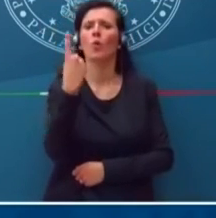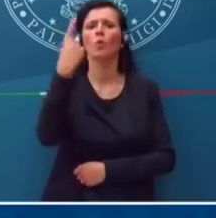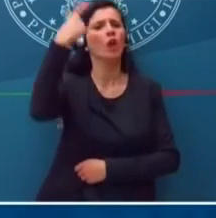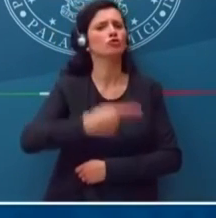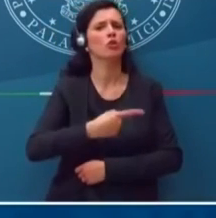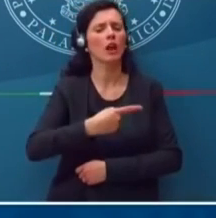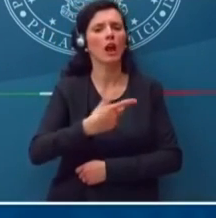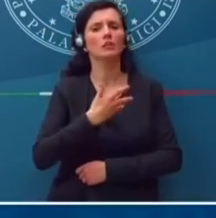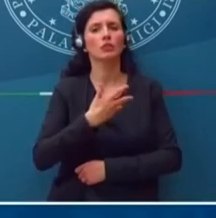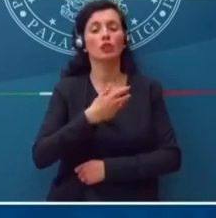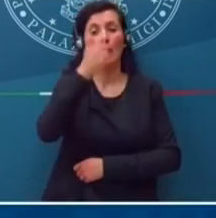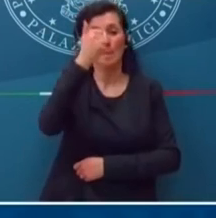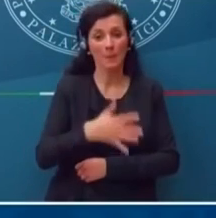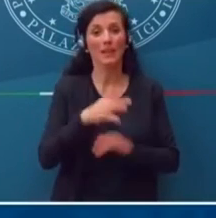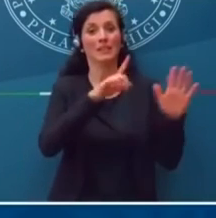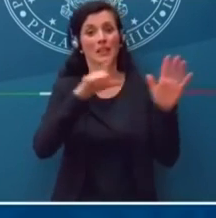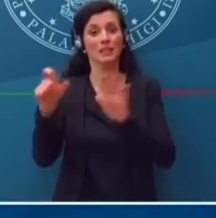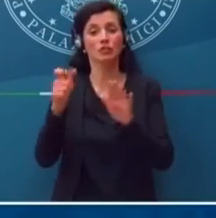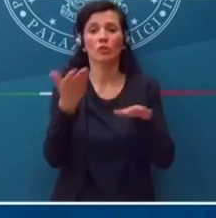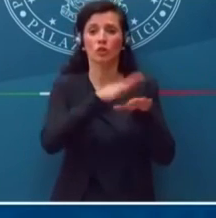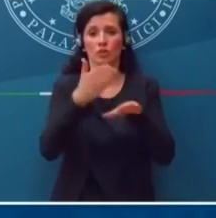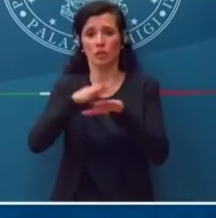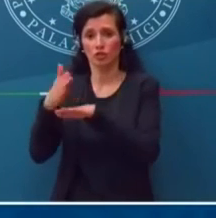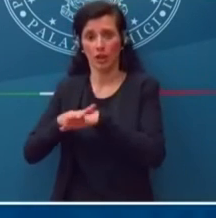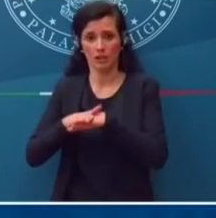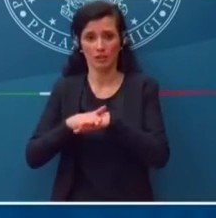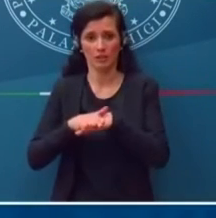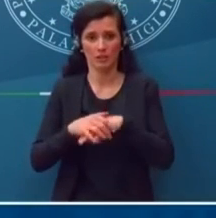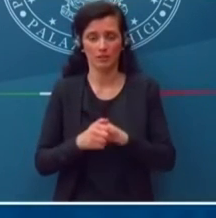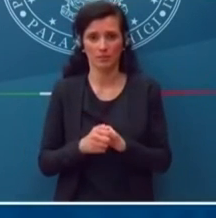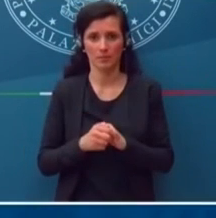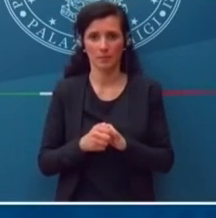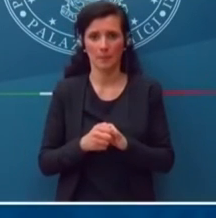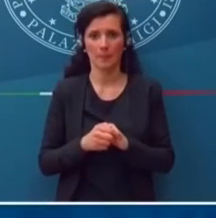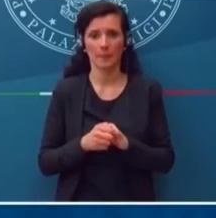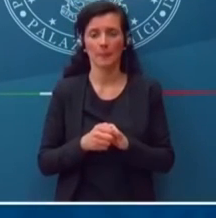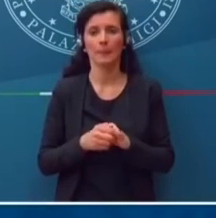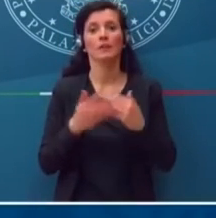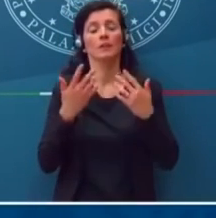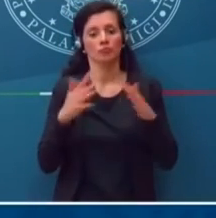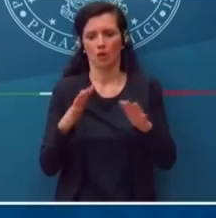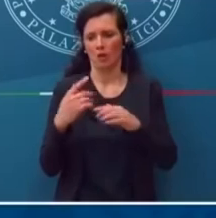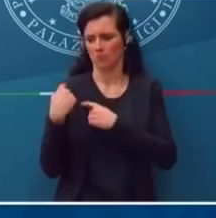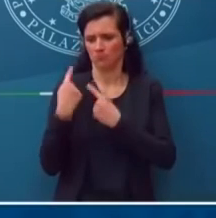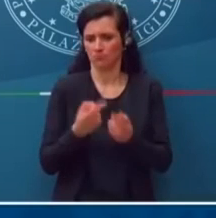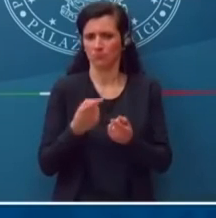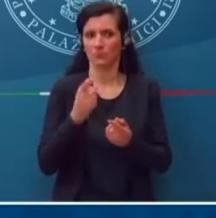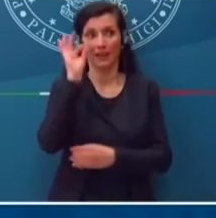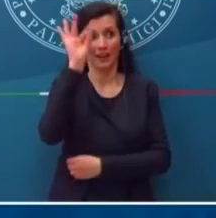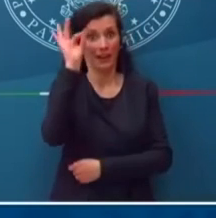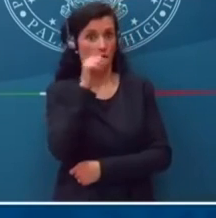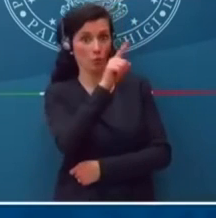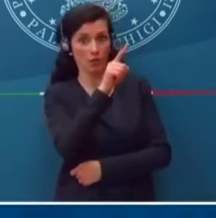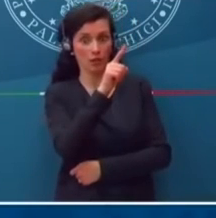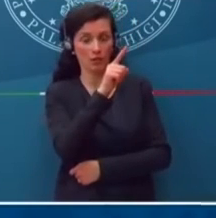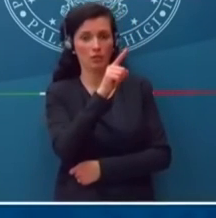giornata più di 1700 decessi. Ormai da parecchi giorni nel Regno Unito, dove